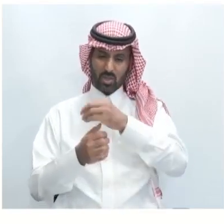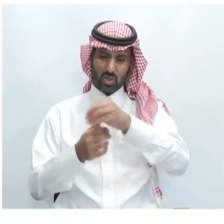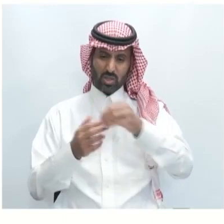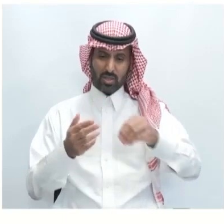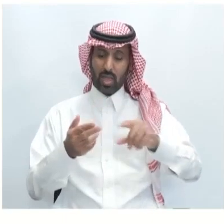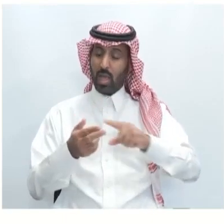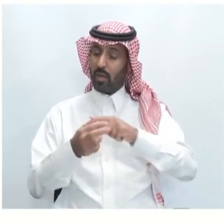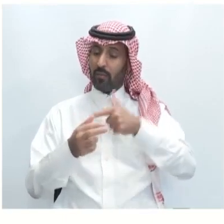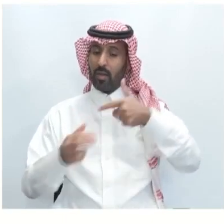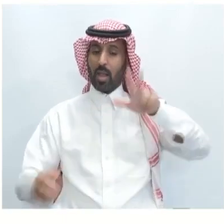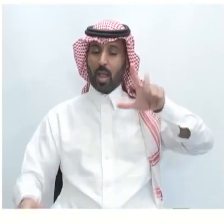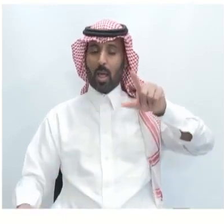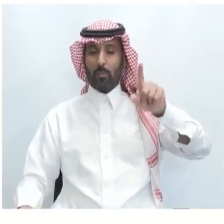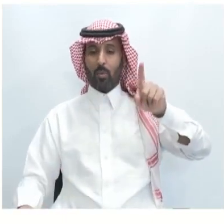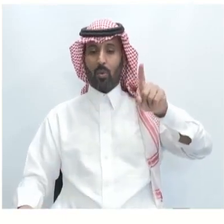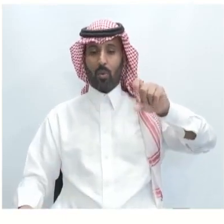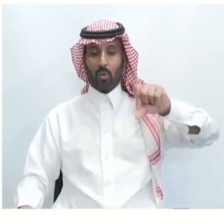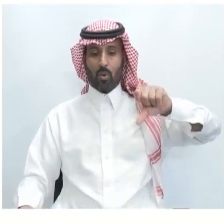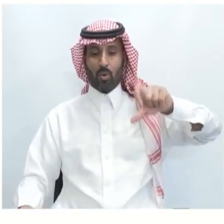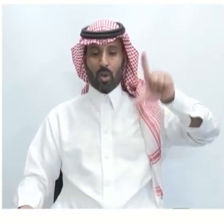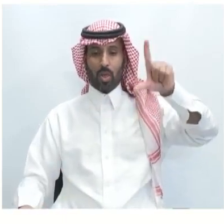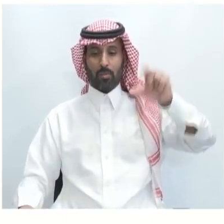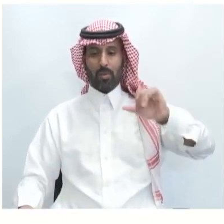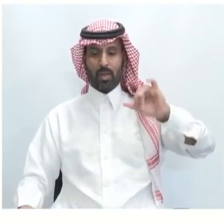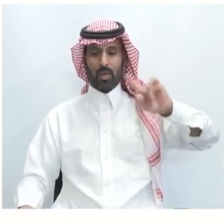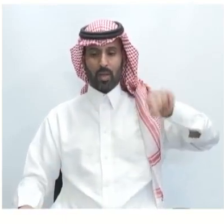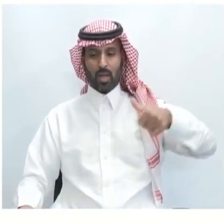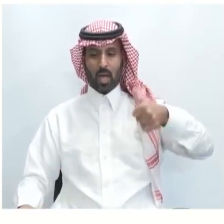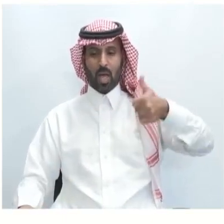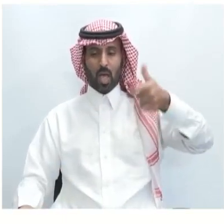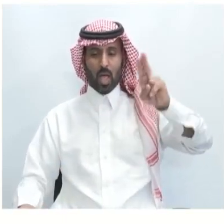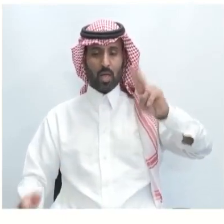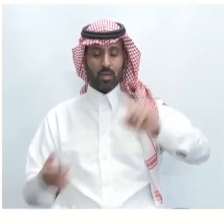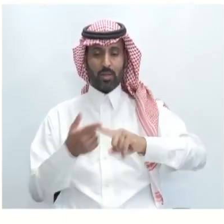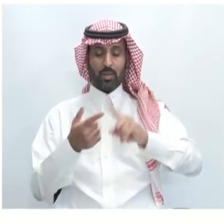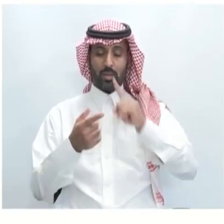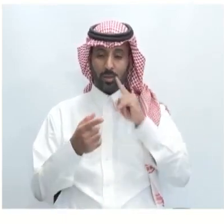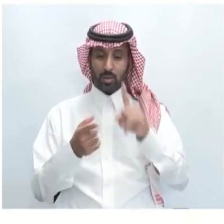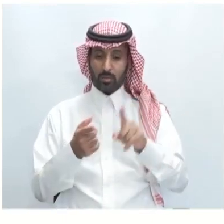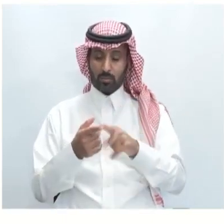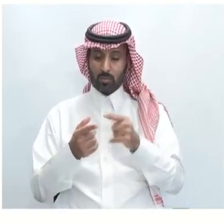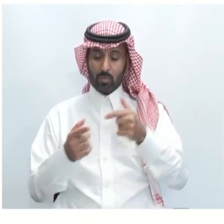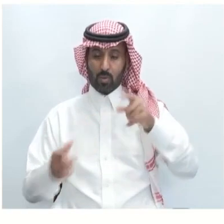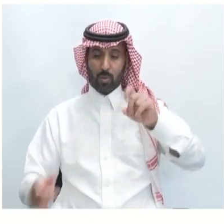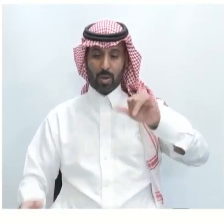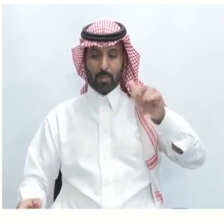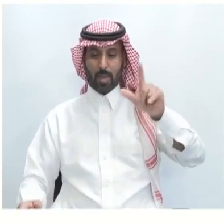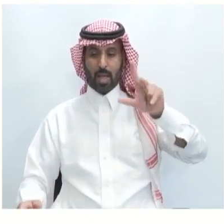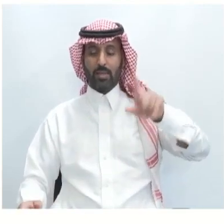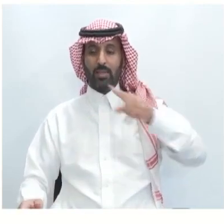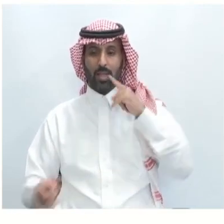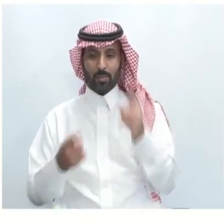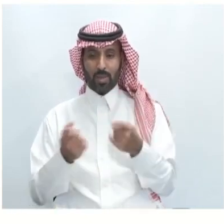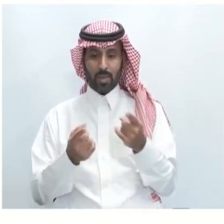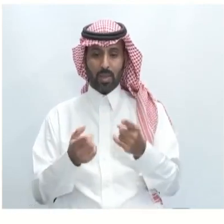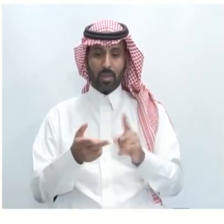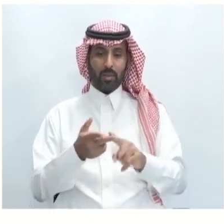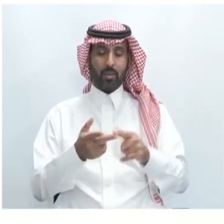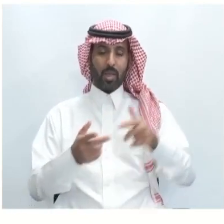نعود لهذا التصنيف البوليمرات ومبلرات طبيعيه من ضمنها النشا